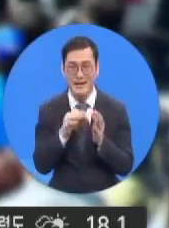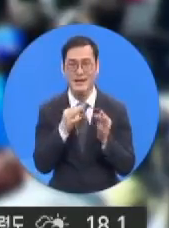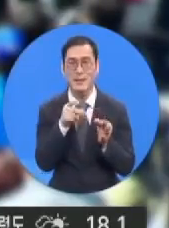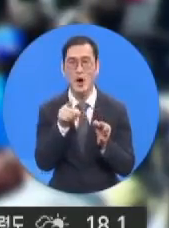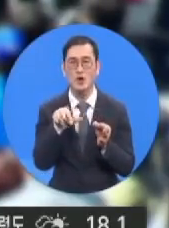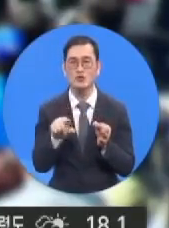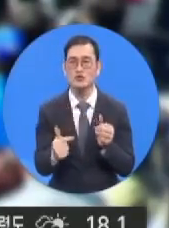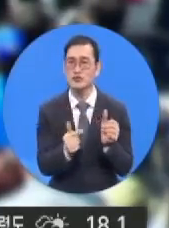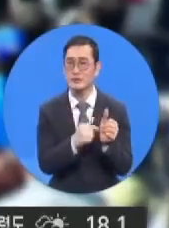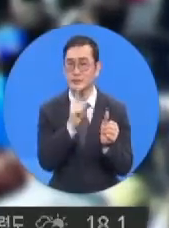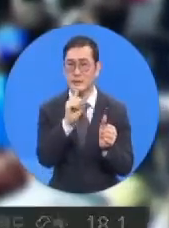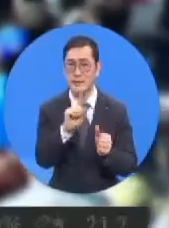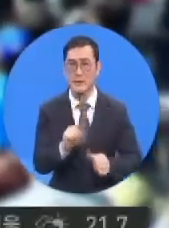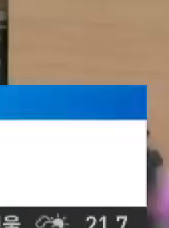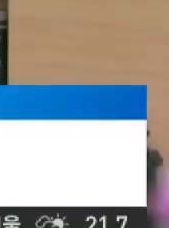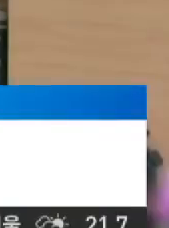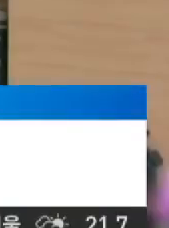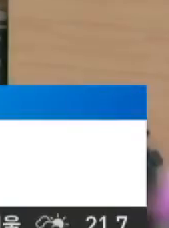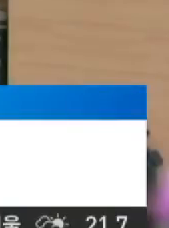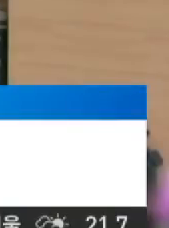이렇게 반응을 했었죠.